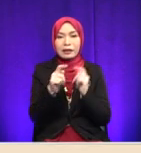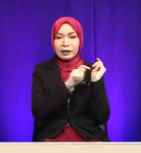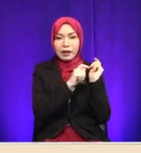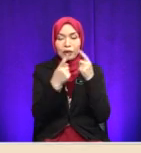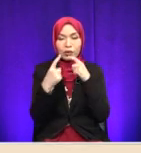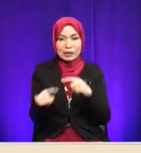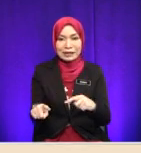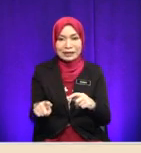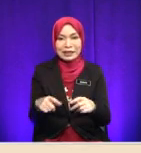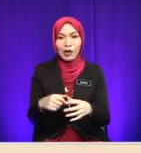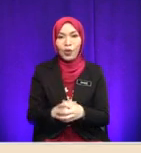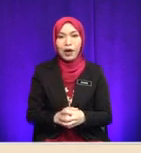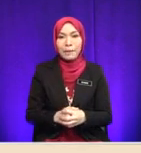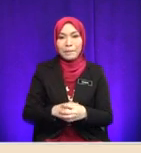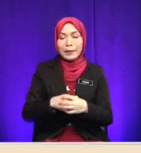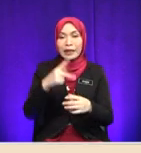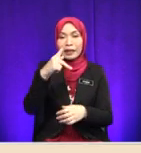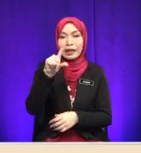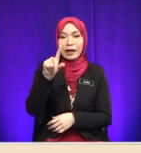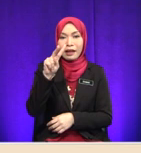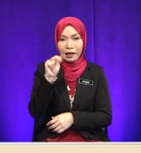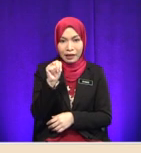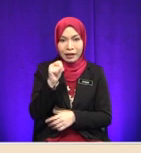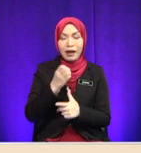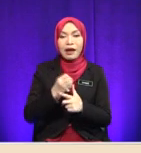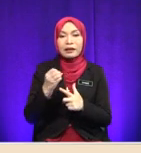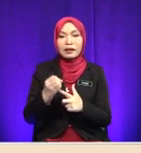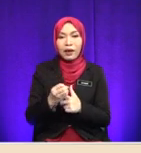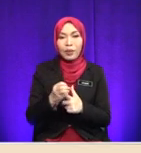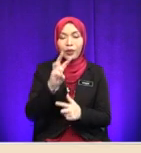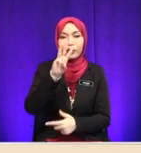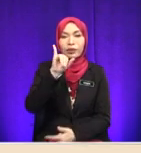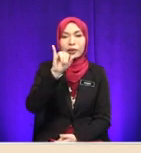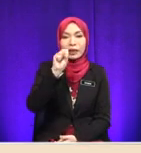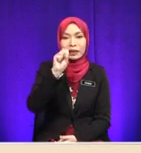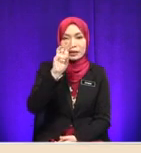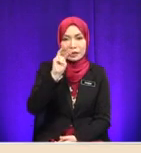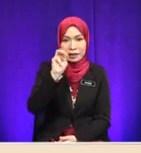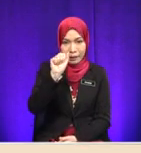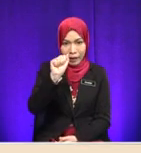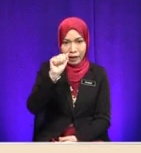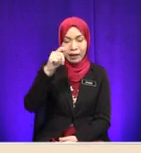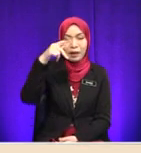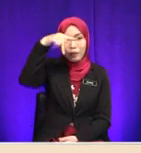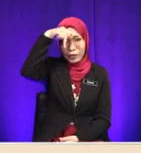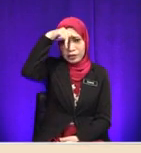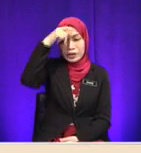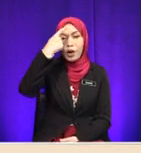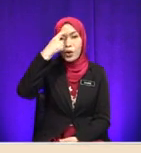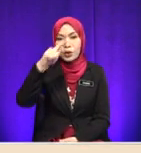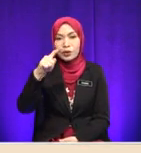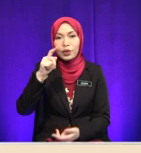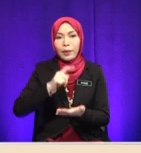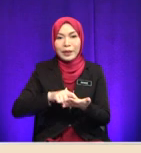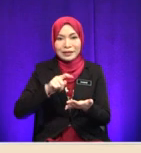Wisma Putra. Jadi di situ hubungan diplomatik ini untuk apa? Untuk membincangkan sektor